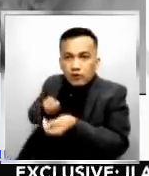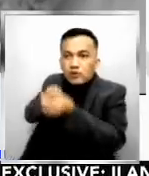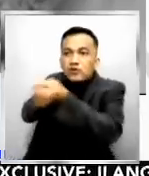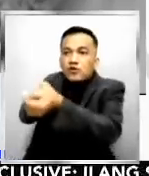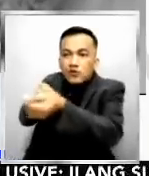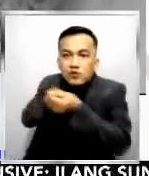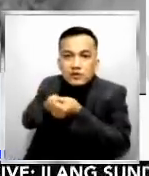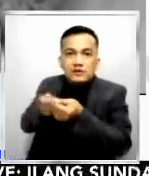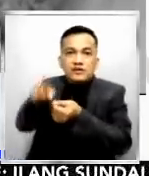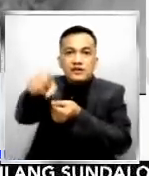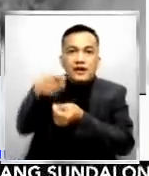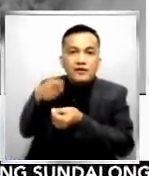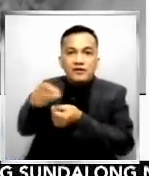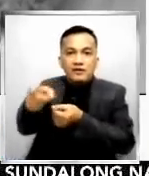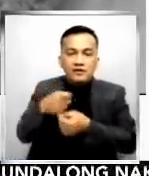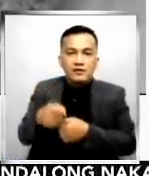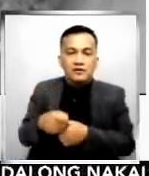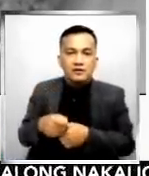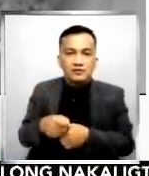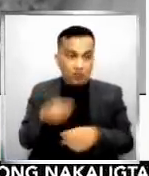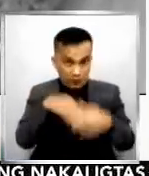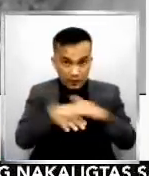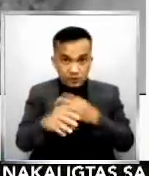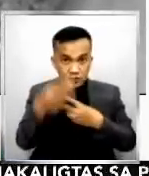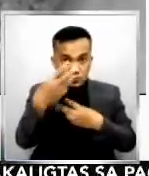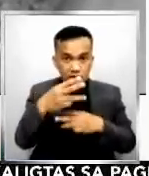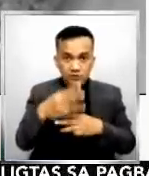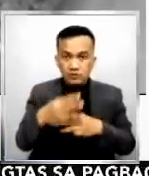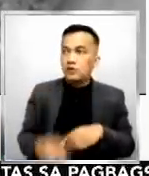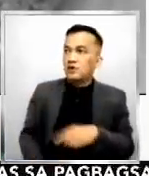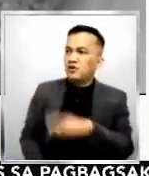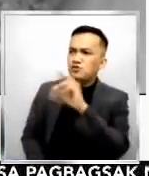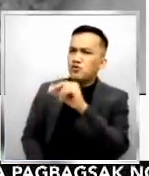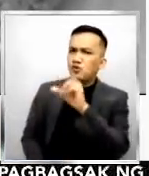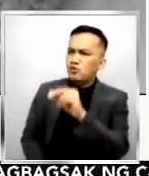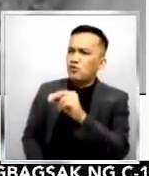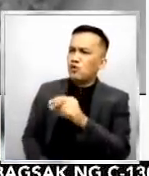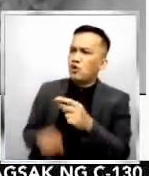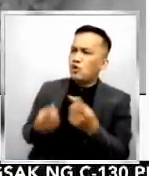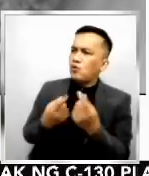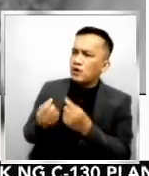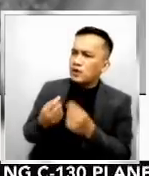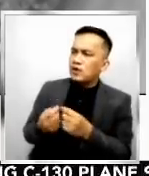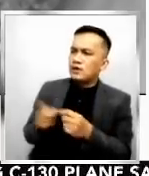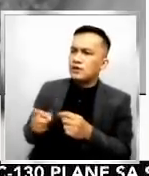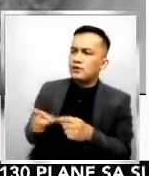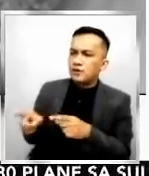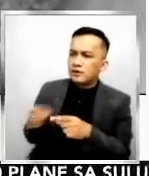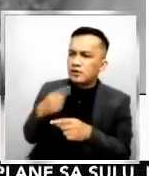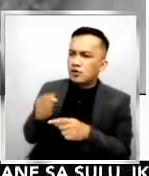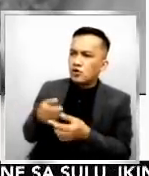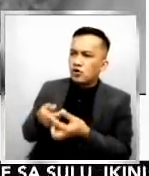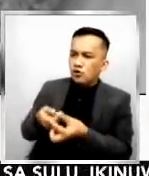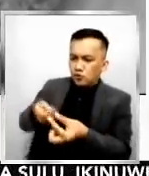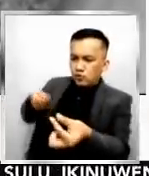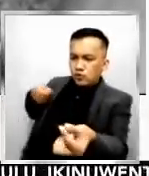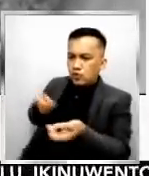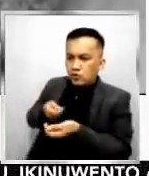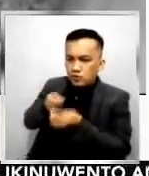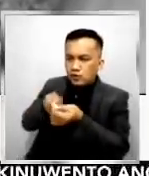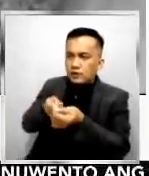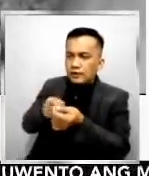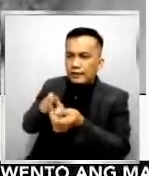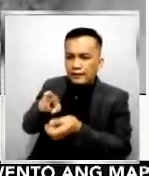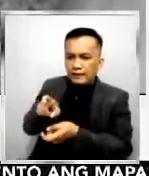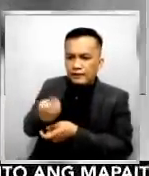bintana? Ay hindi sir, ang ginawa po nila sir, kumuha po sila ng stick doon sa baba tapos nilagyan po ng pandigit.